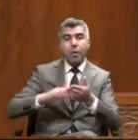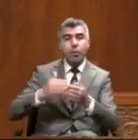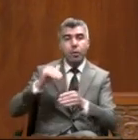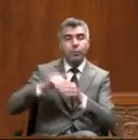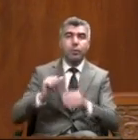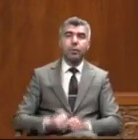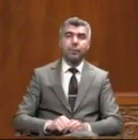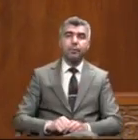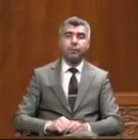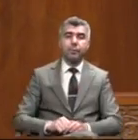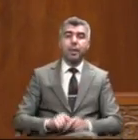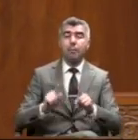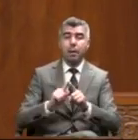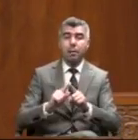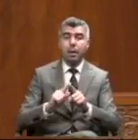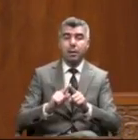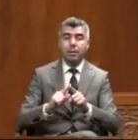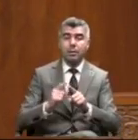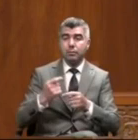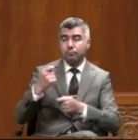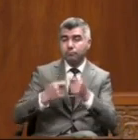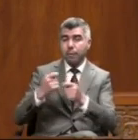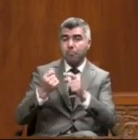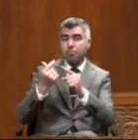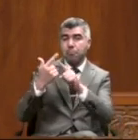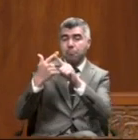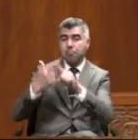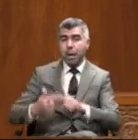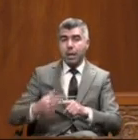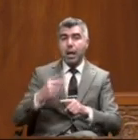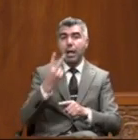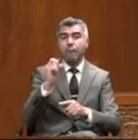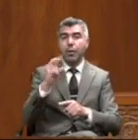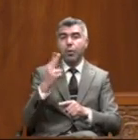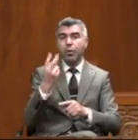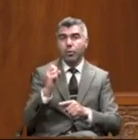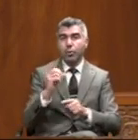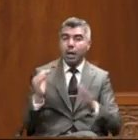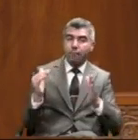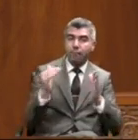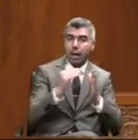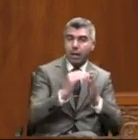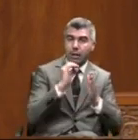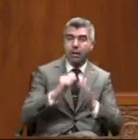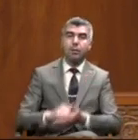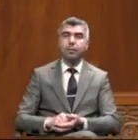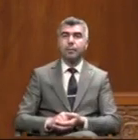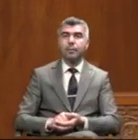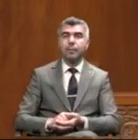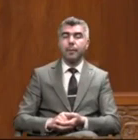اذا وضعنا الاقتصادي والمالي في سنه 2020 في نهايه سنه 2020